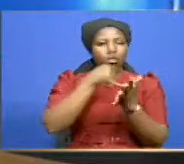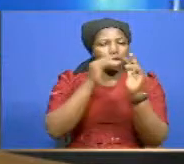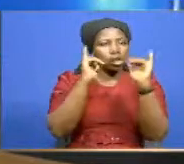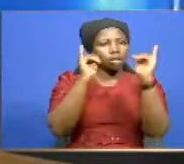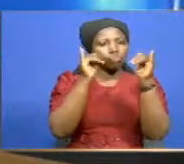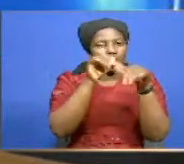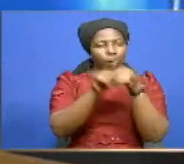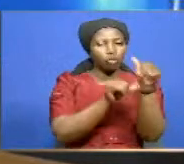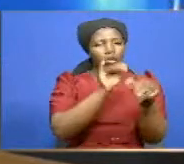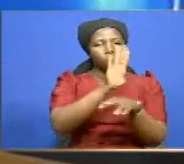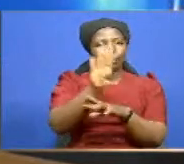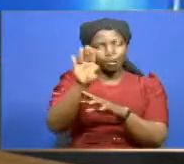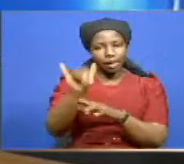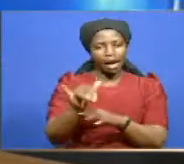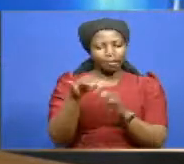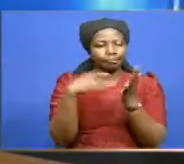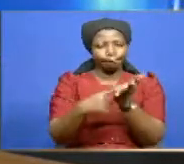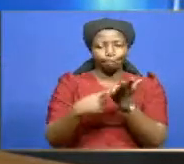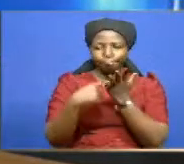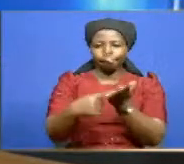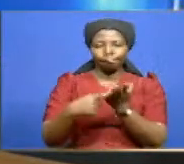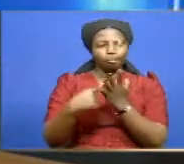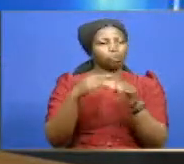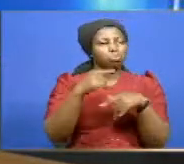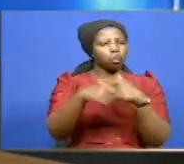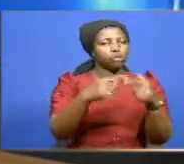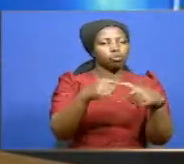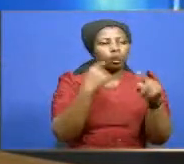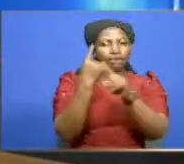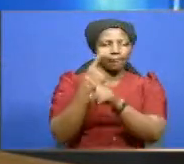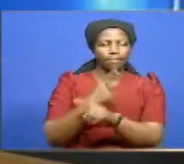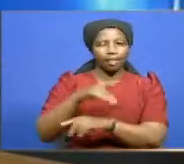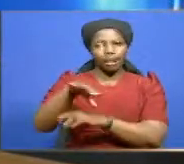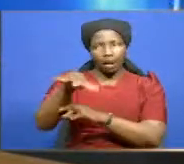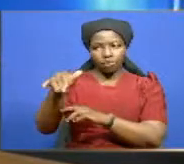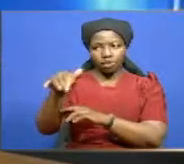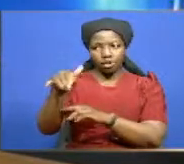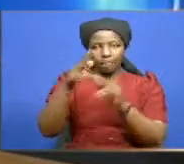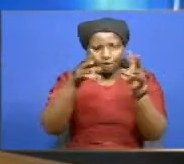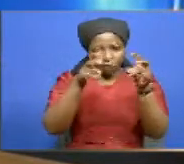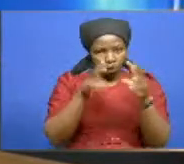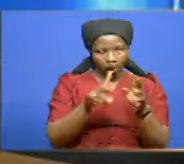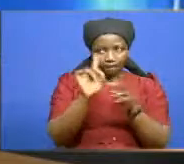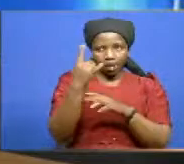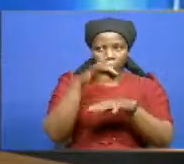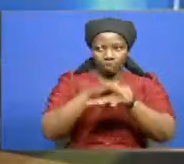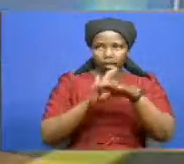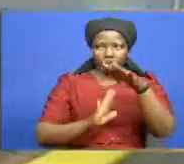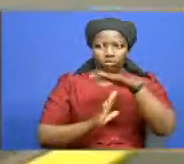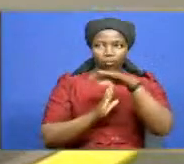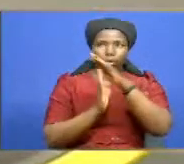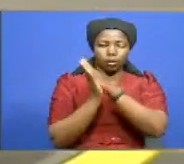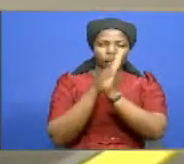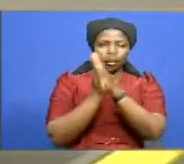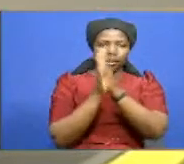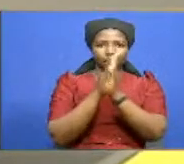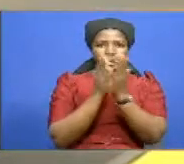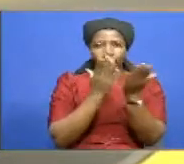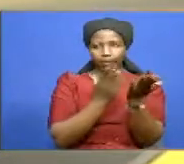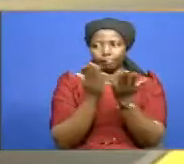BBI unavyoendelea kujadiliwa katika magatuzi mbalimbali. Mtazamaji, lakini kwanza tupate vidokezo.